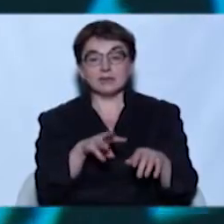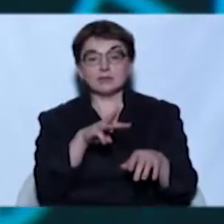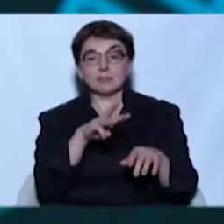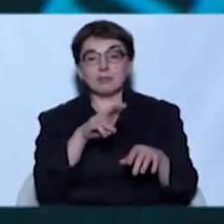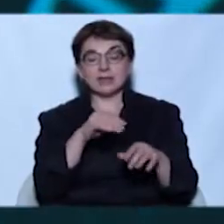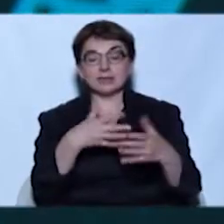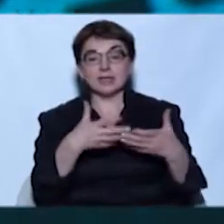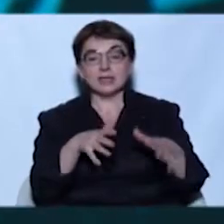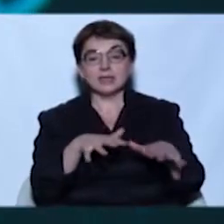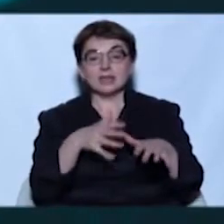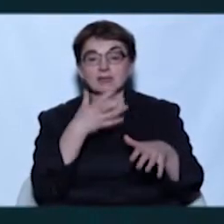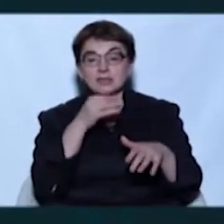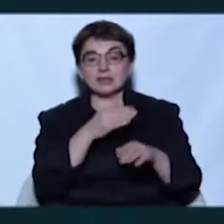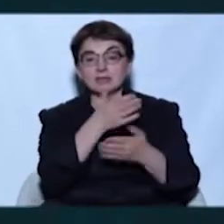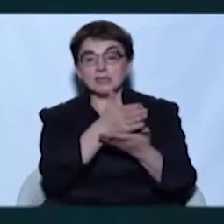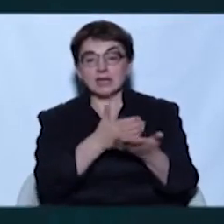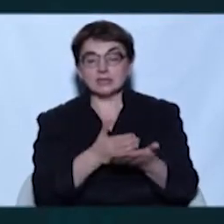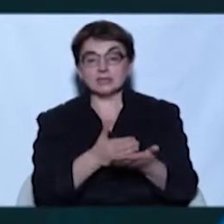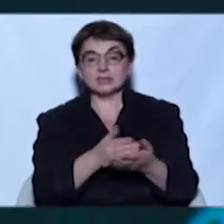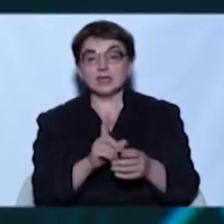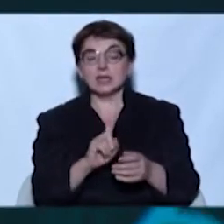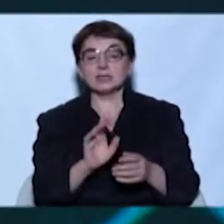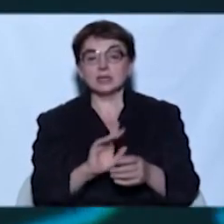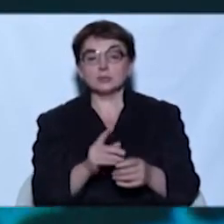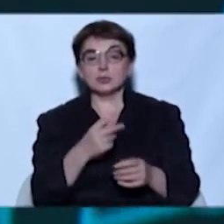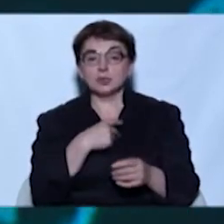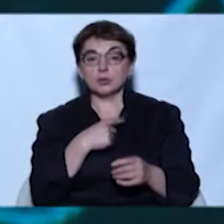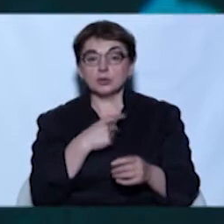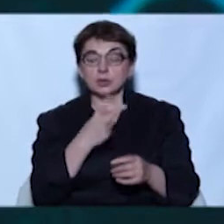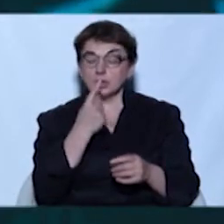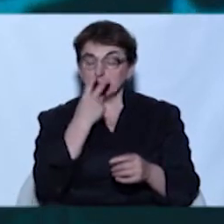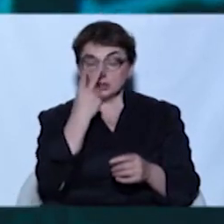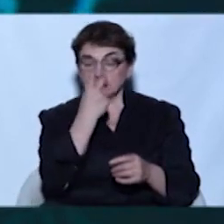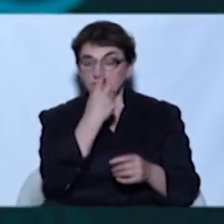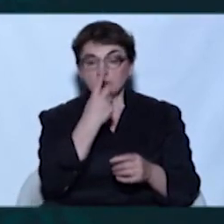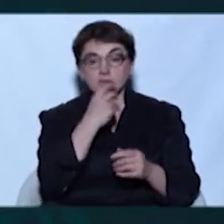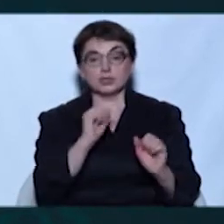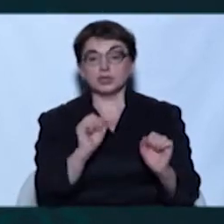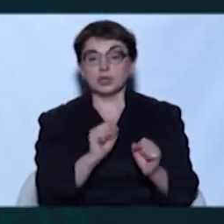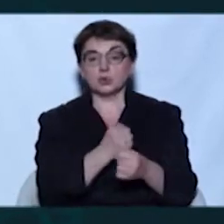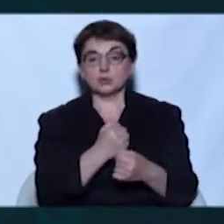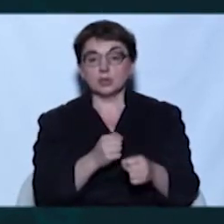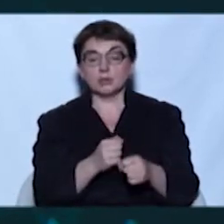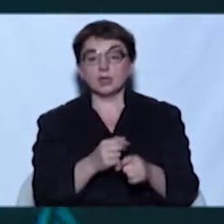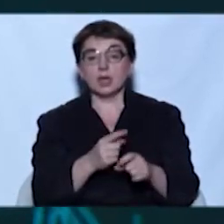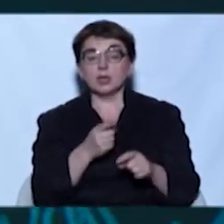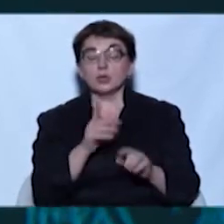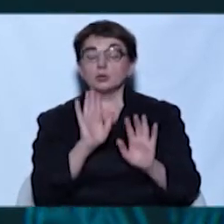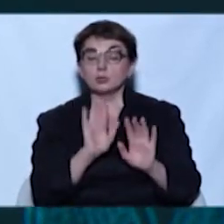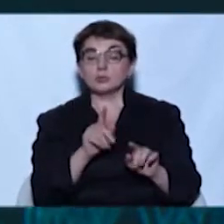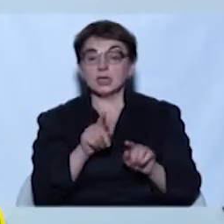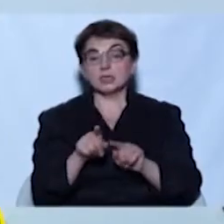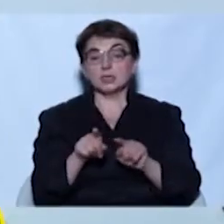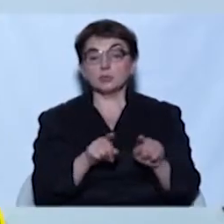მანტიის თხევად ცხელ ნაწილზე. ეს რა თქმა უნდა ჩვენთვის შეუმჩნეველია, თუმცა ისინი